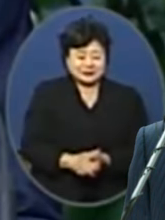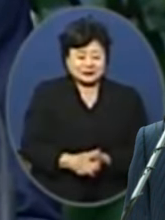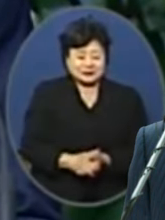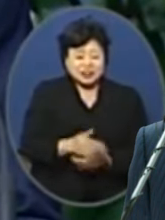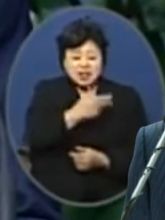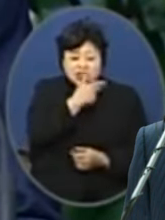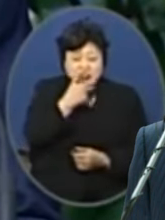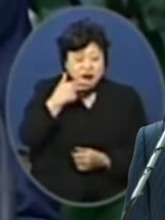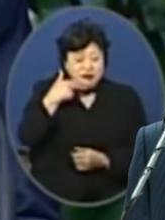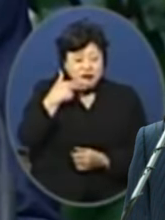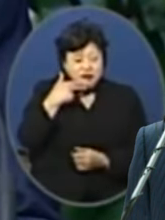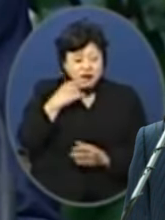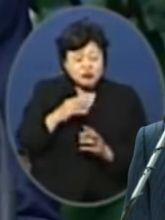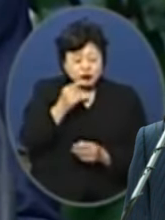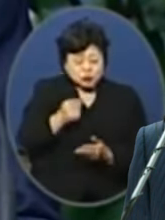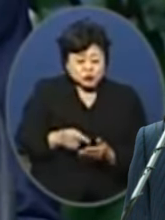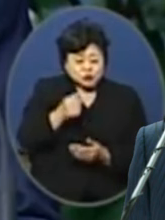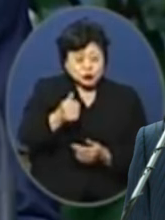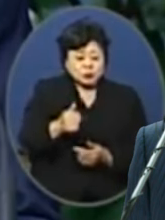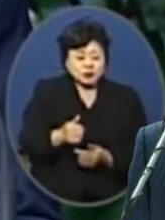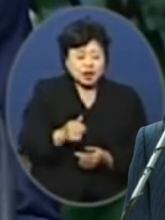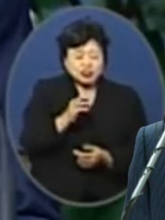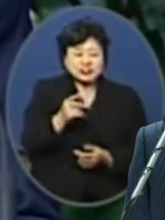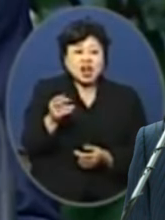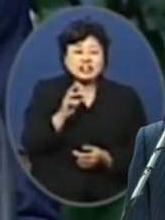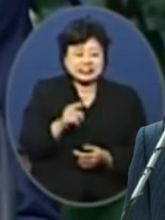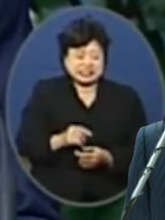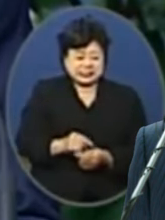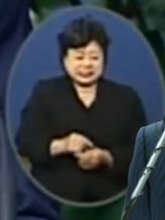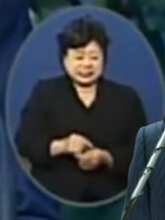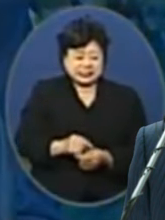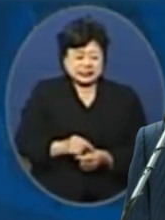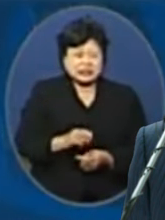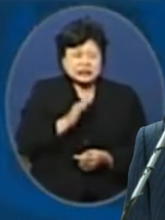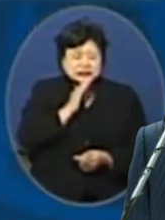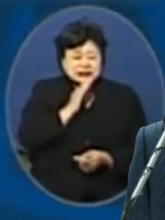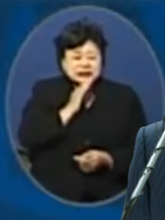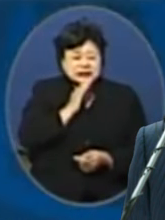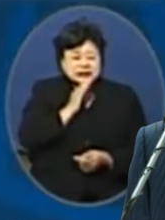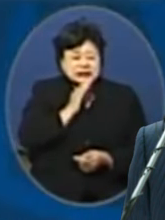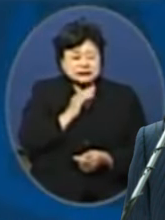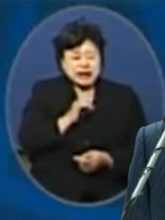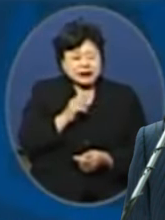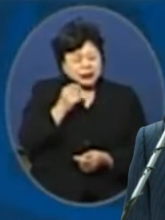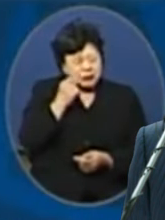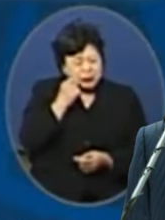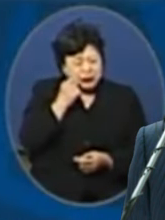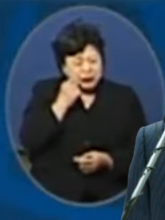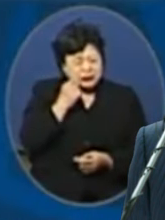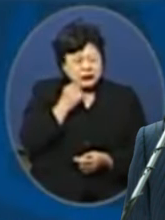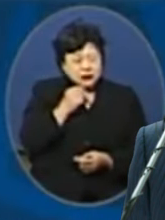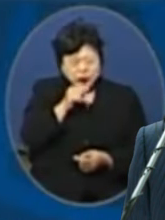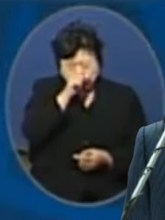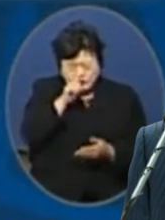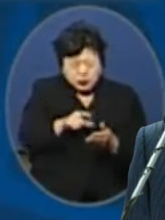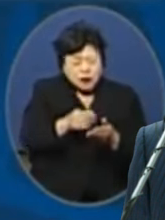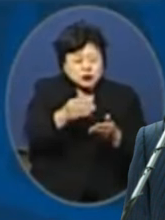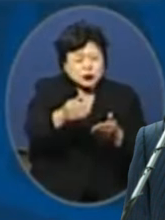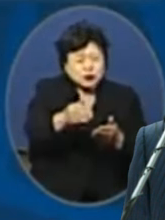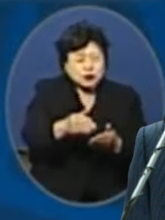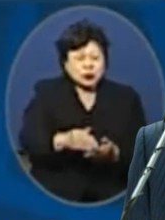영국의 국무 총리였던 윈스턴 처치 이은 비관론자는 매번 기회가 찾아와도 고난을 본다 그러나